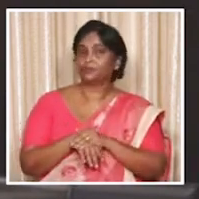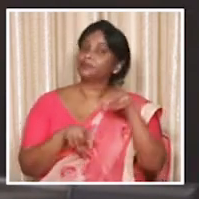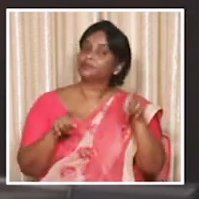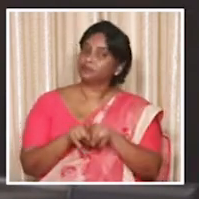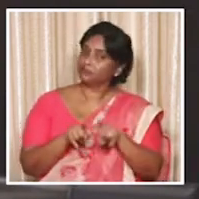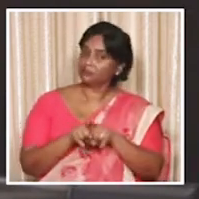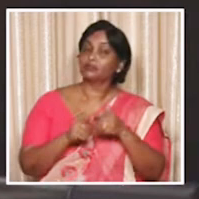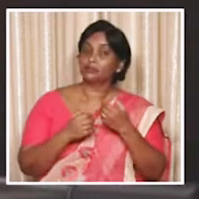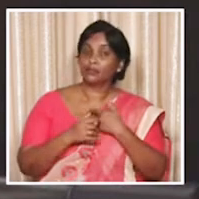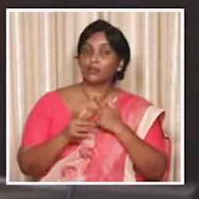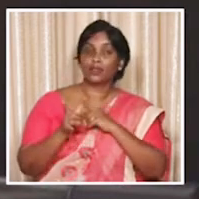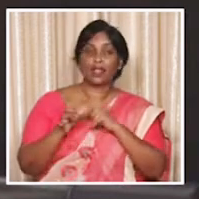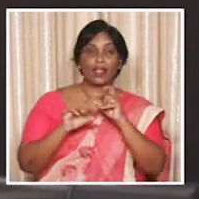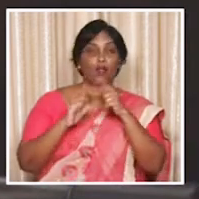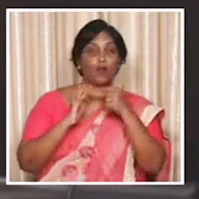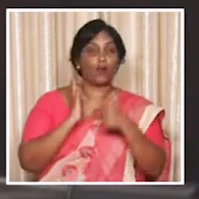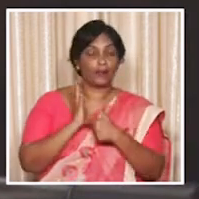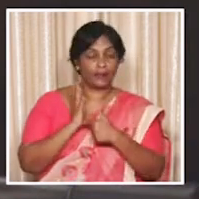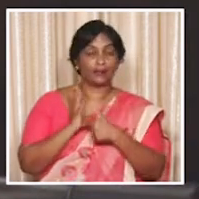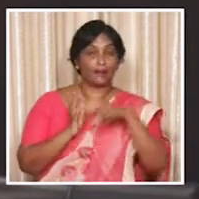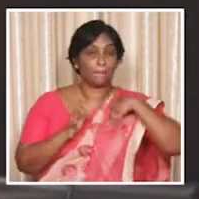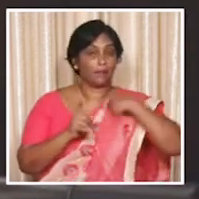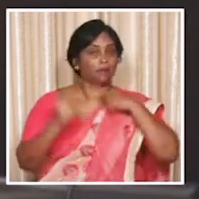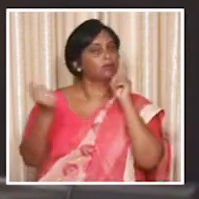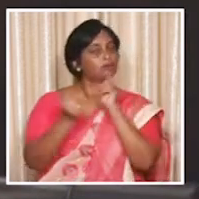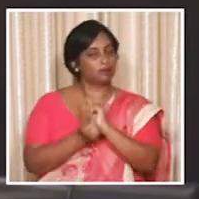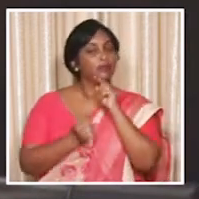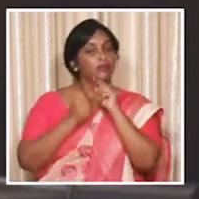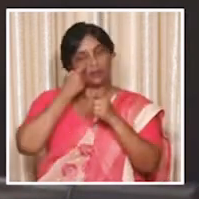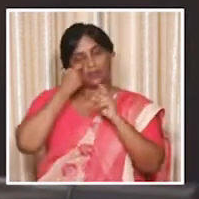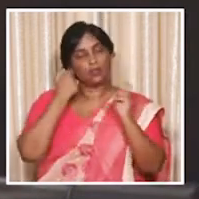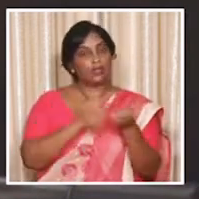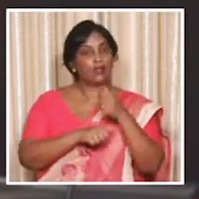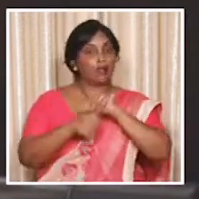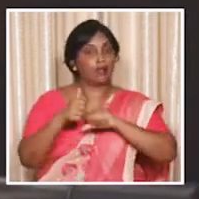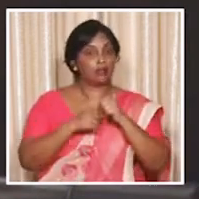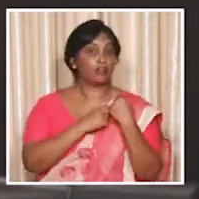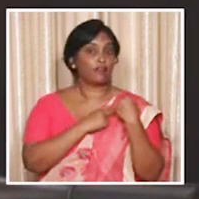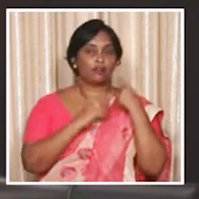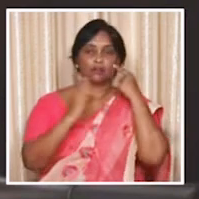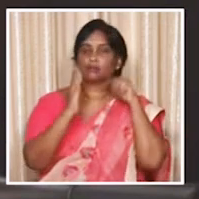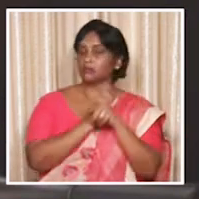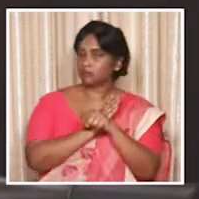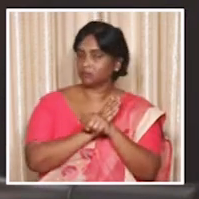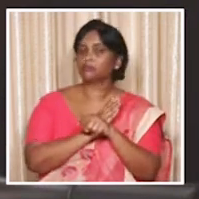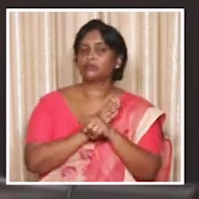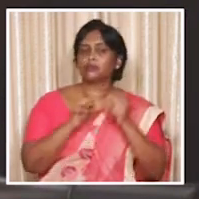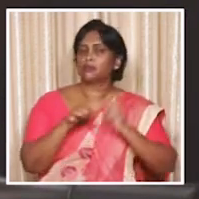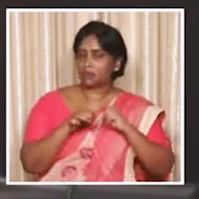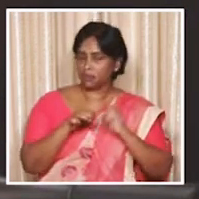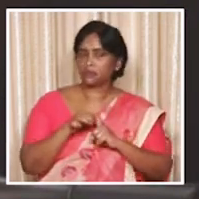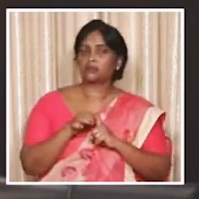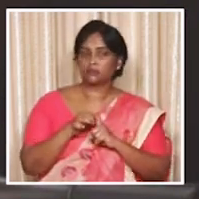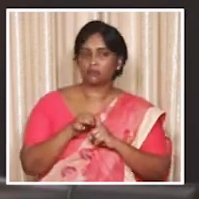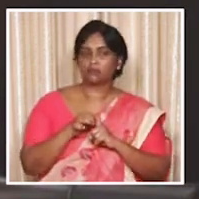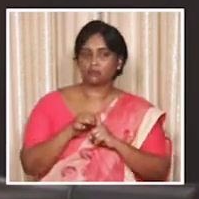වගේම අපි විගණකාධිපතිවරයා සමගත් මේ සම්බන්ධයෙන් සාකච්ඡා කළ එතනදී මේ ක්‍රිකට් ආයතනයේ වගවීම විනිවිදභාවය පිළිබඳ ප්‍රශ්න